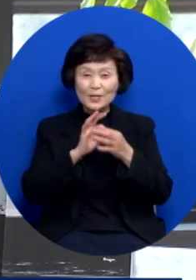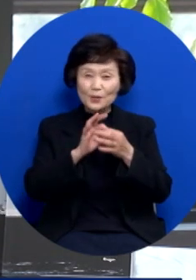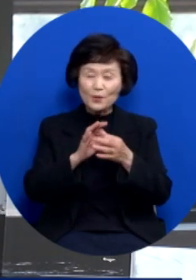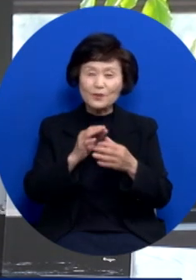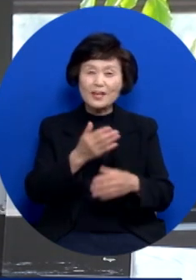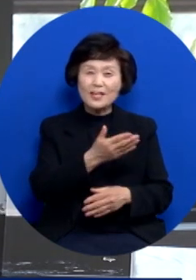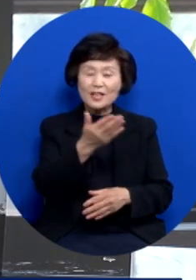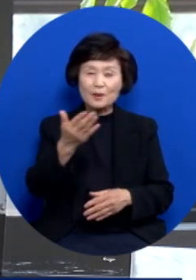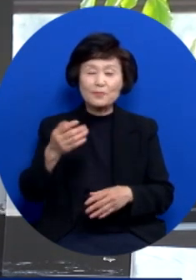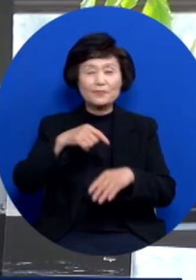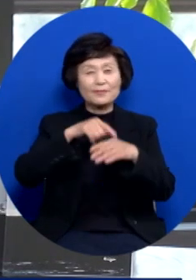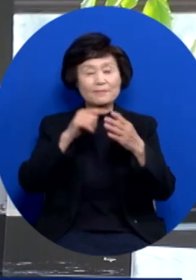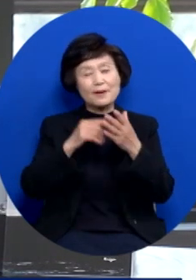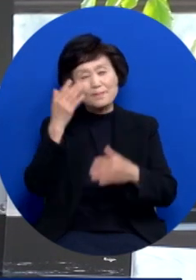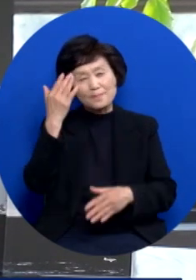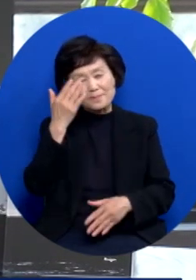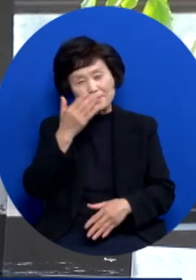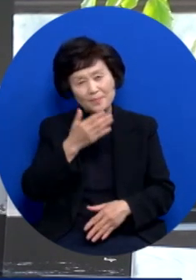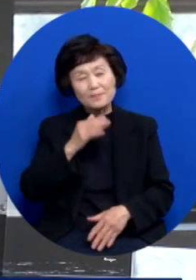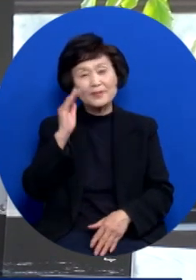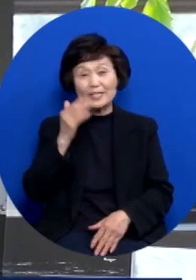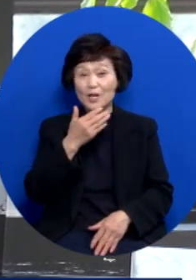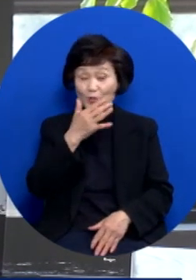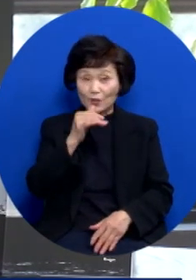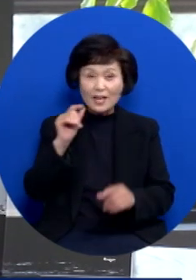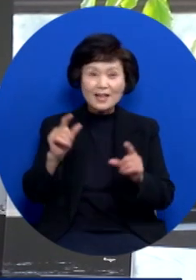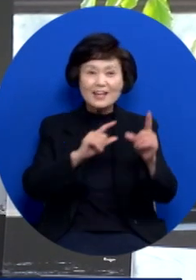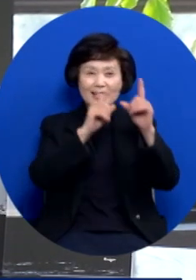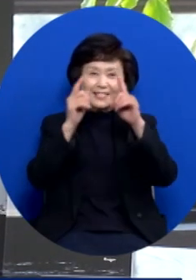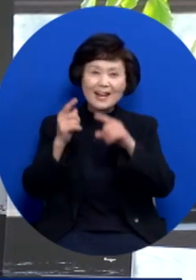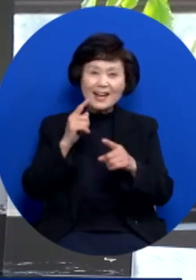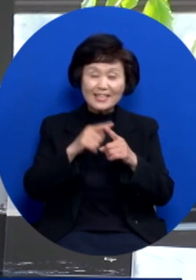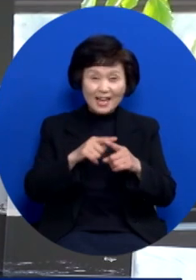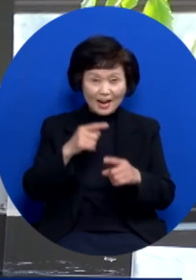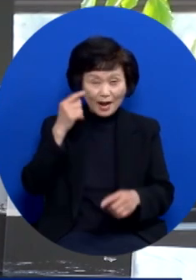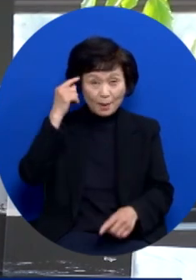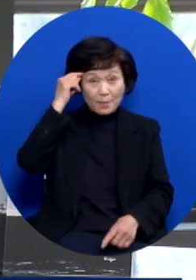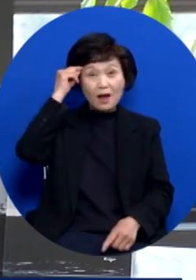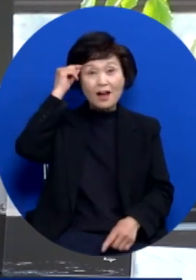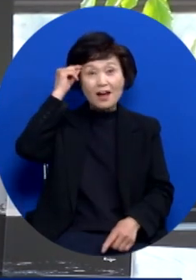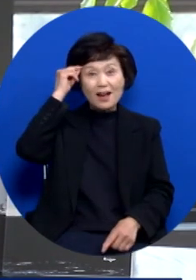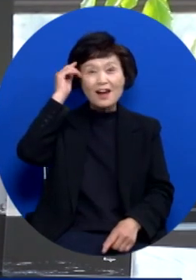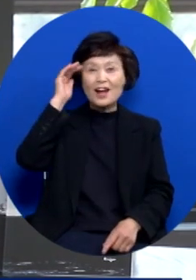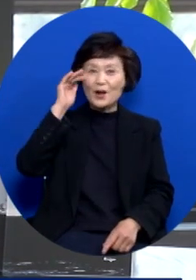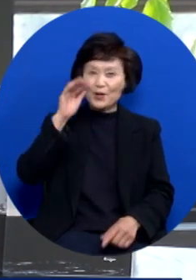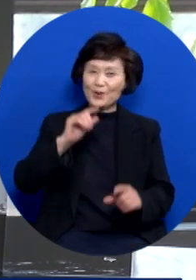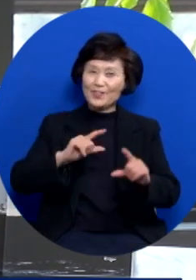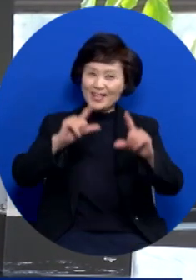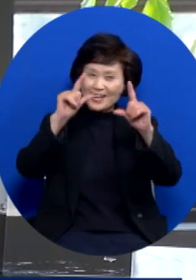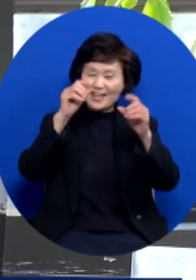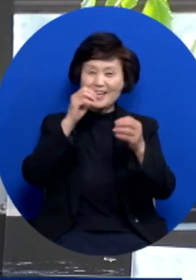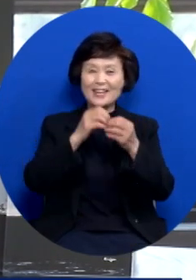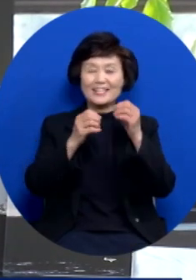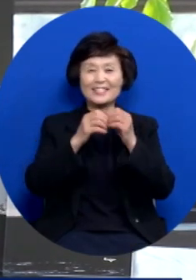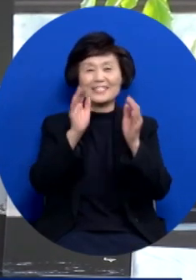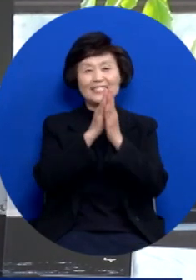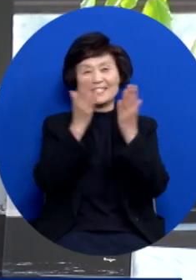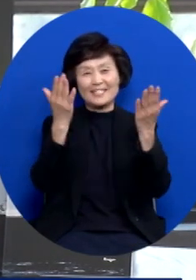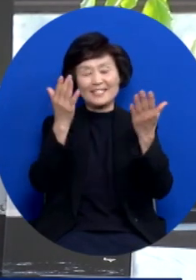바라는 마음으로 살다가 문득 그리운 날에라는 시선집을 출간하게 됐습니다.